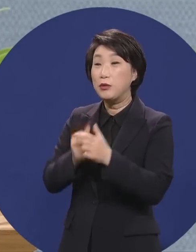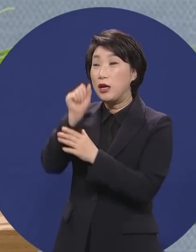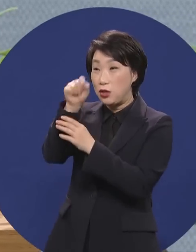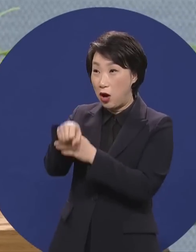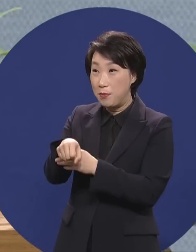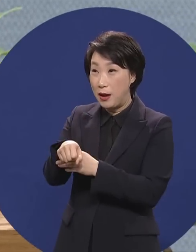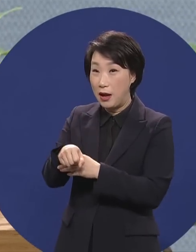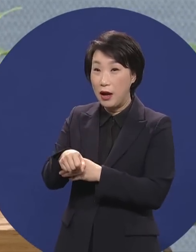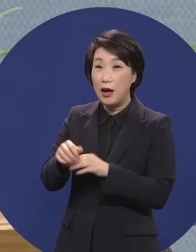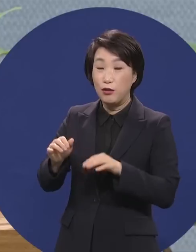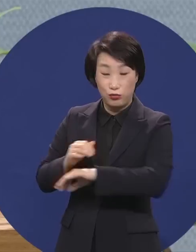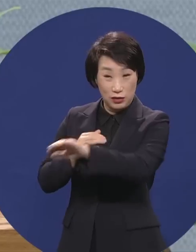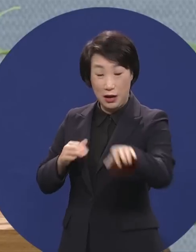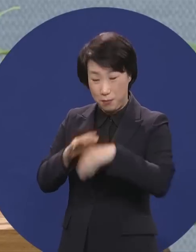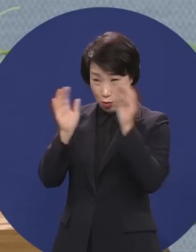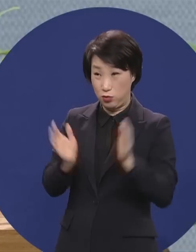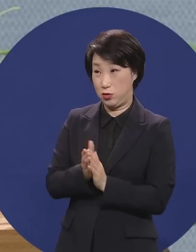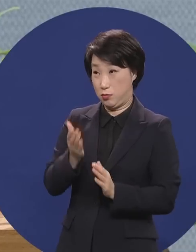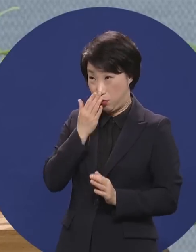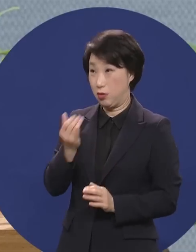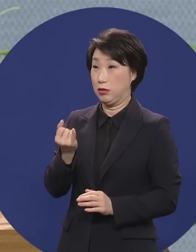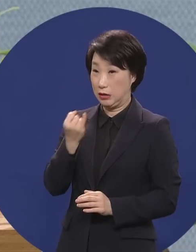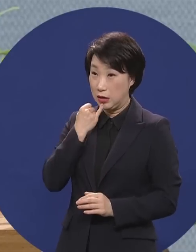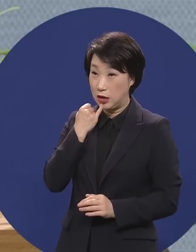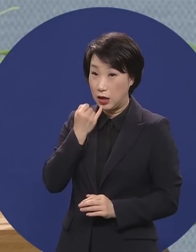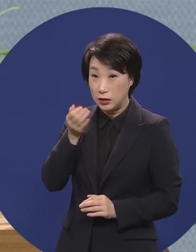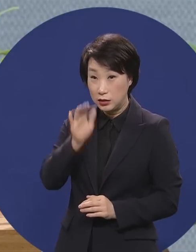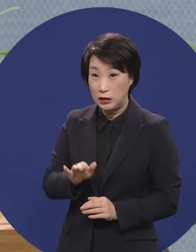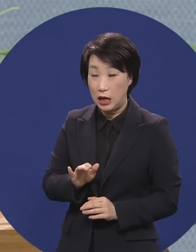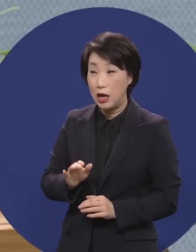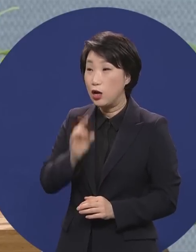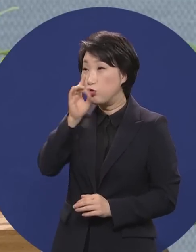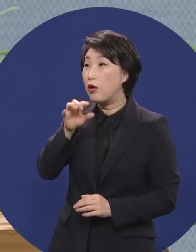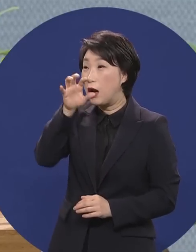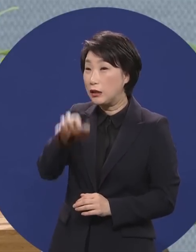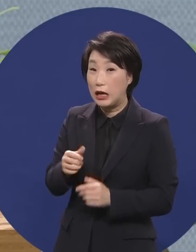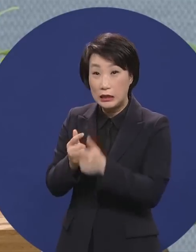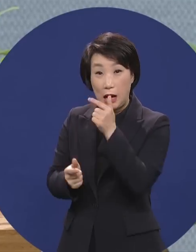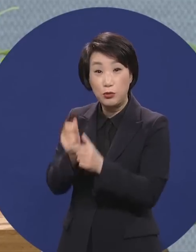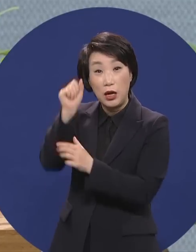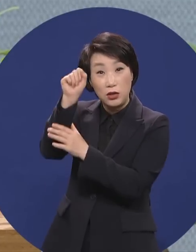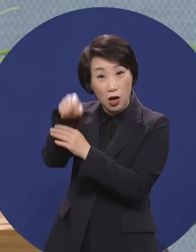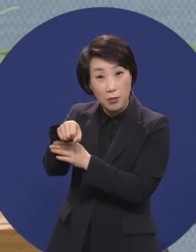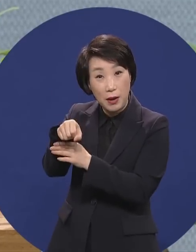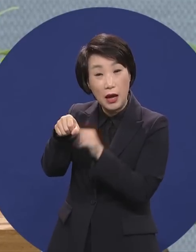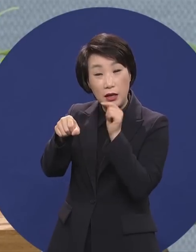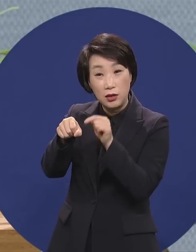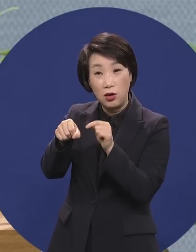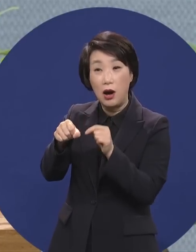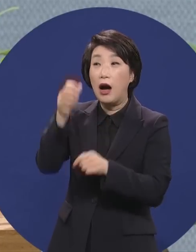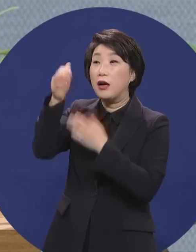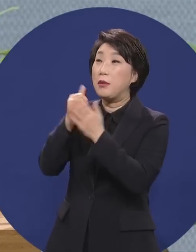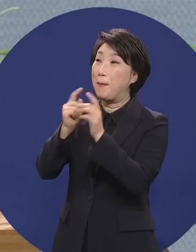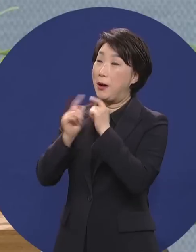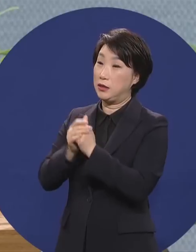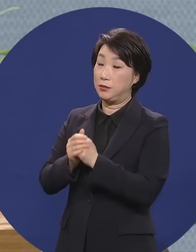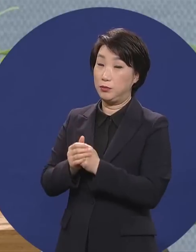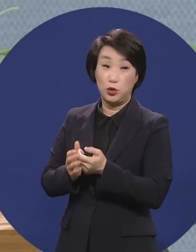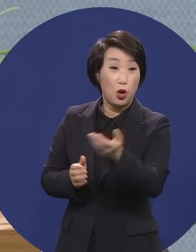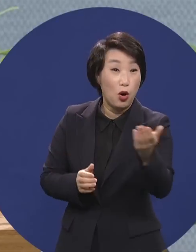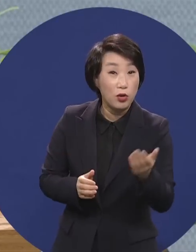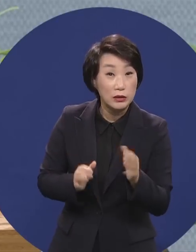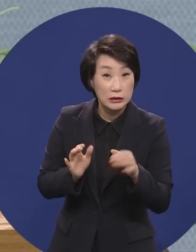우리가 다 먹을 수는 있으나 동산 중앙에 있는 나무의 실과는 하나님 말씀에